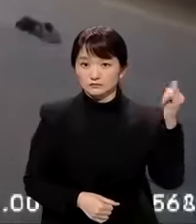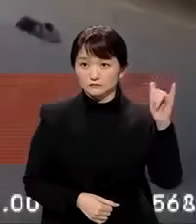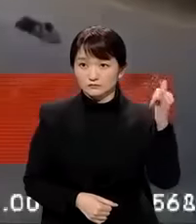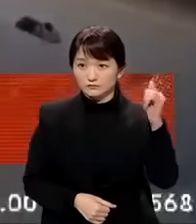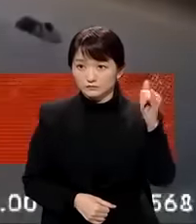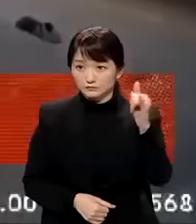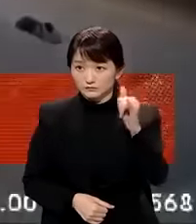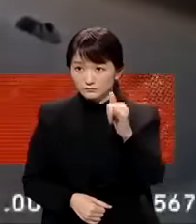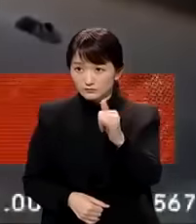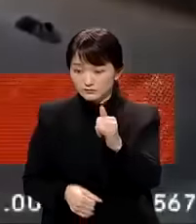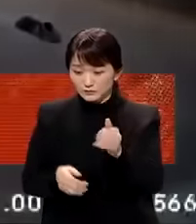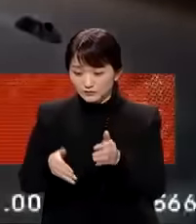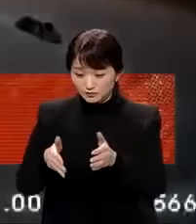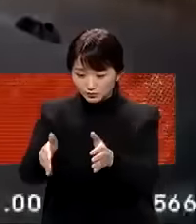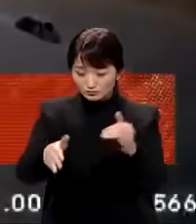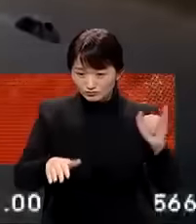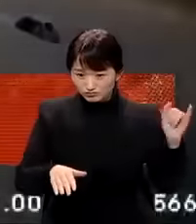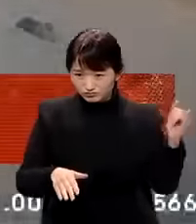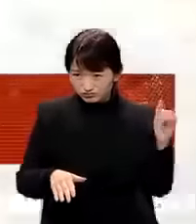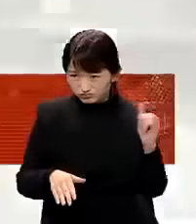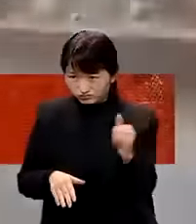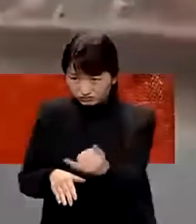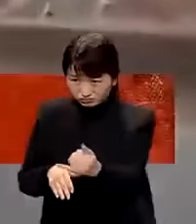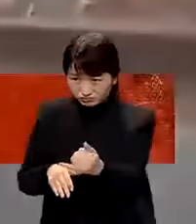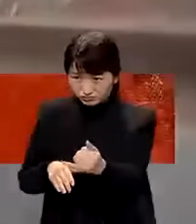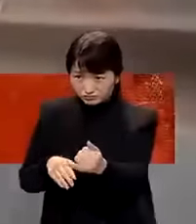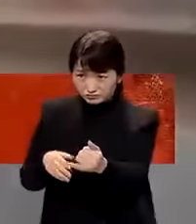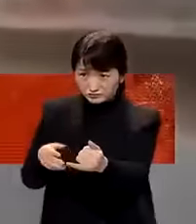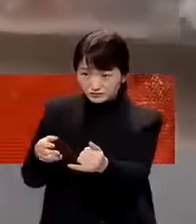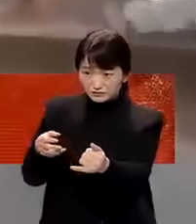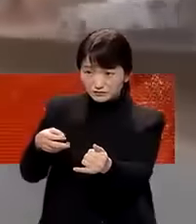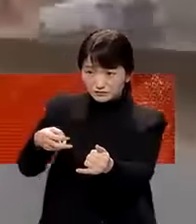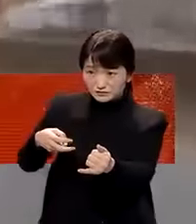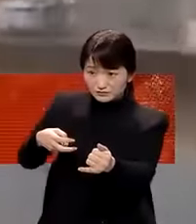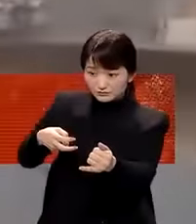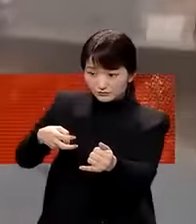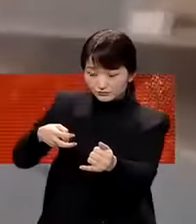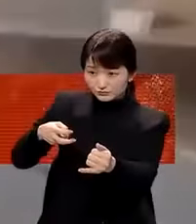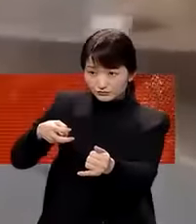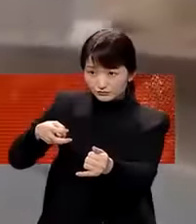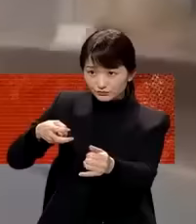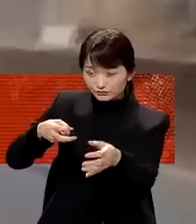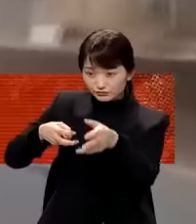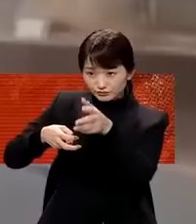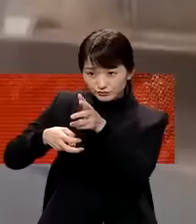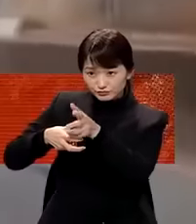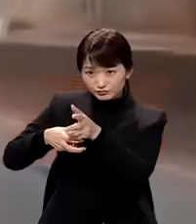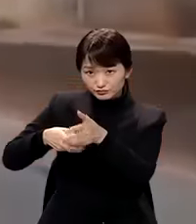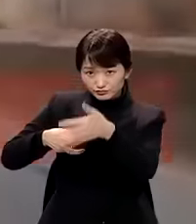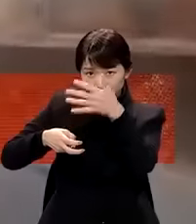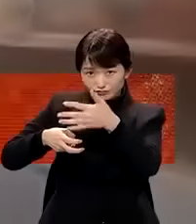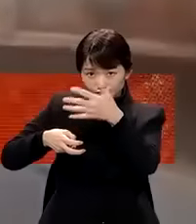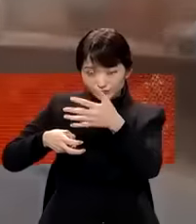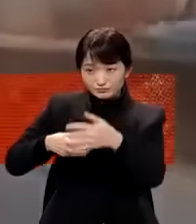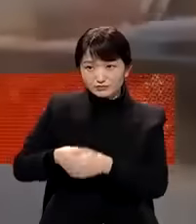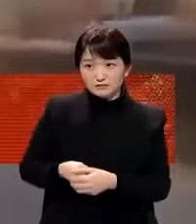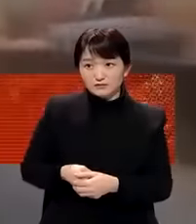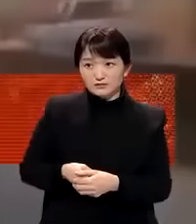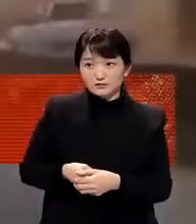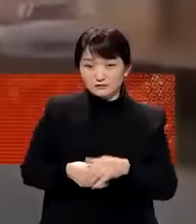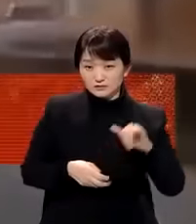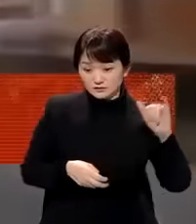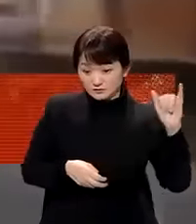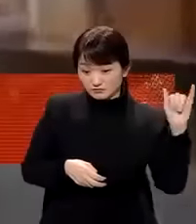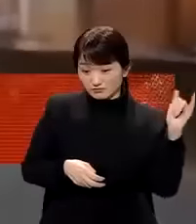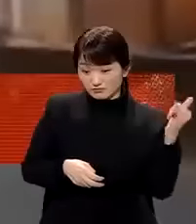한복 판이었습니다 때마침 도로를 지나던 트럭 블랙 박스에도이 추락 당시의 모습이 고스란이 담겼는데요 하마터면 추락하는